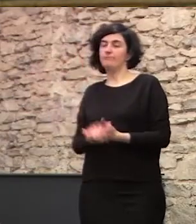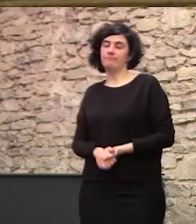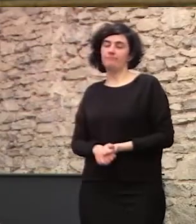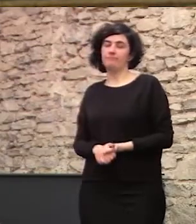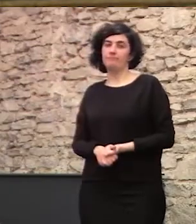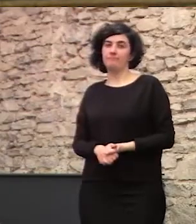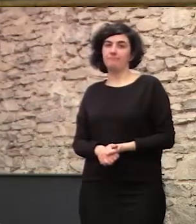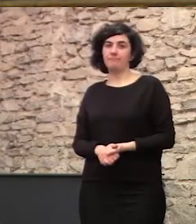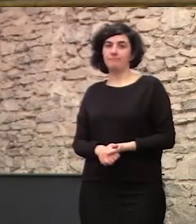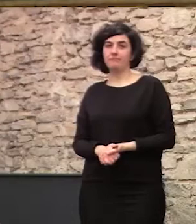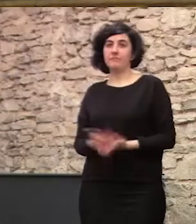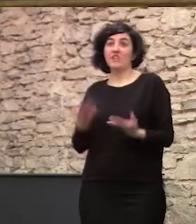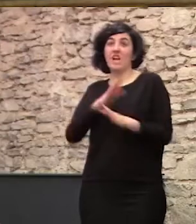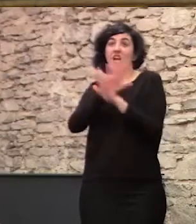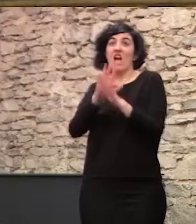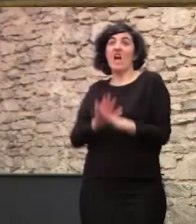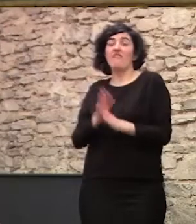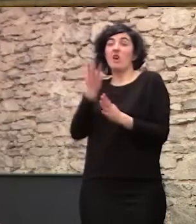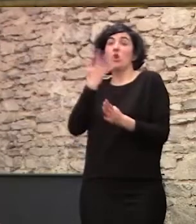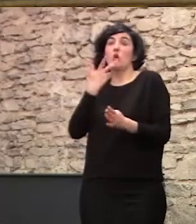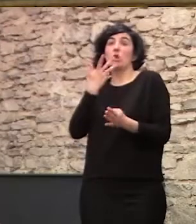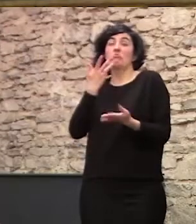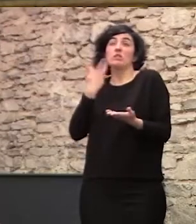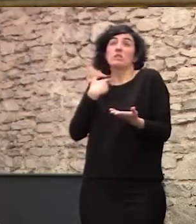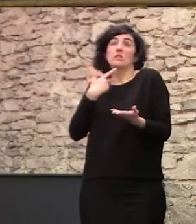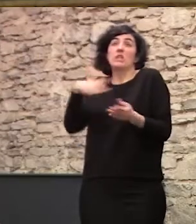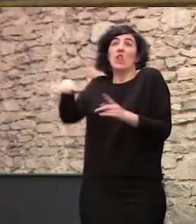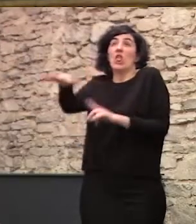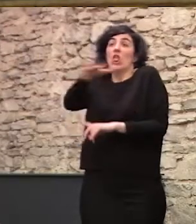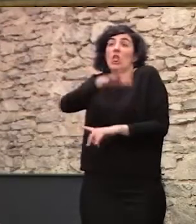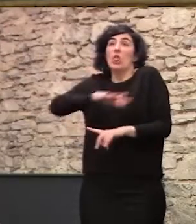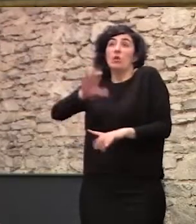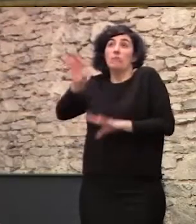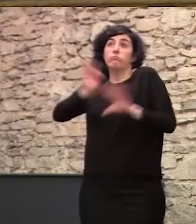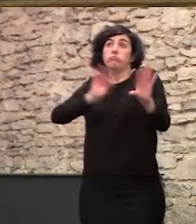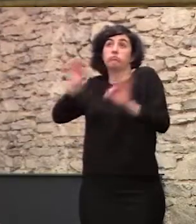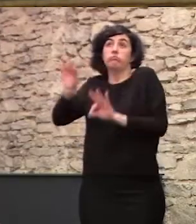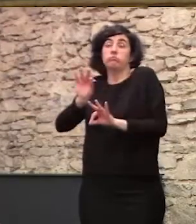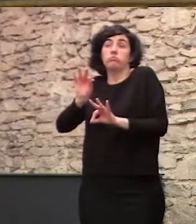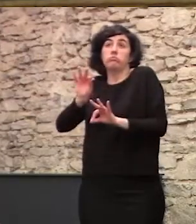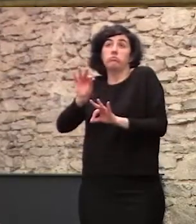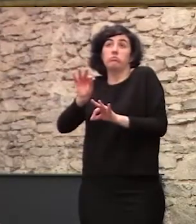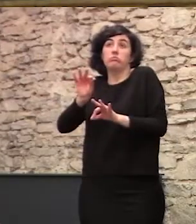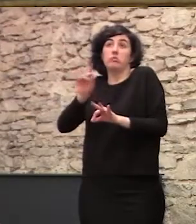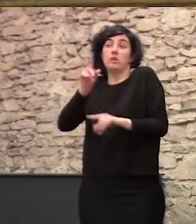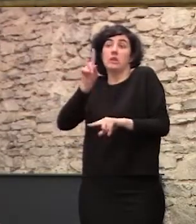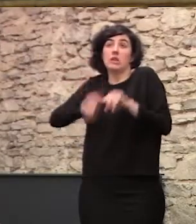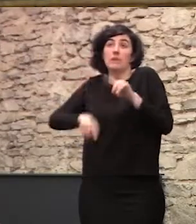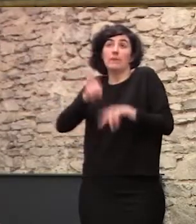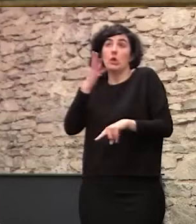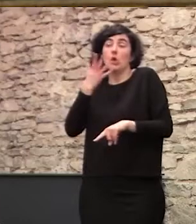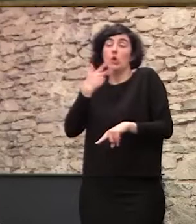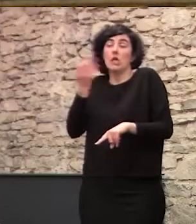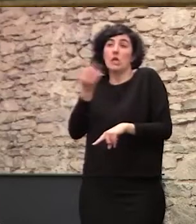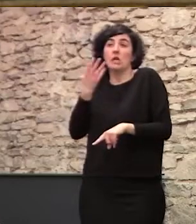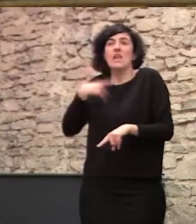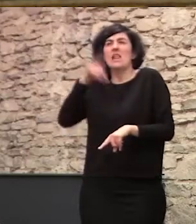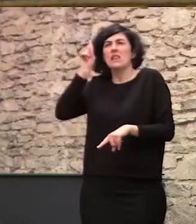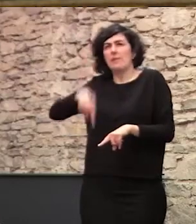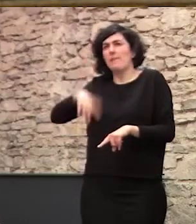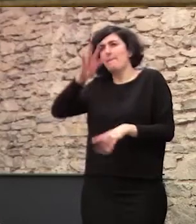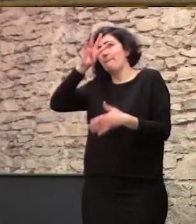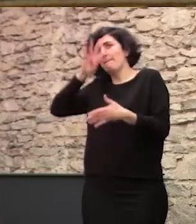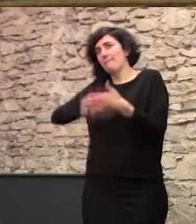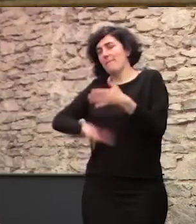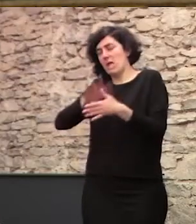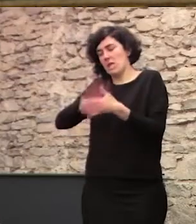bai. Ezagutzen dagunari buruz idazteko alko horri. Zerta, bai, eta Bartzelona ere bai, hartzen da.